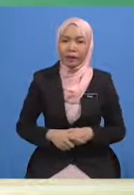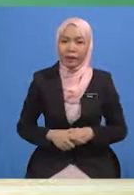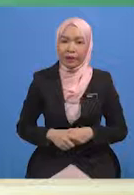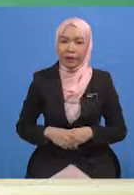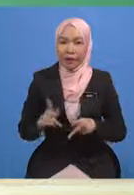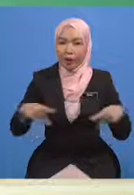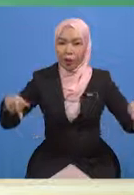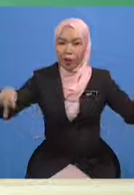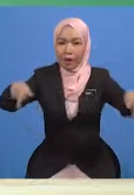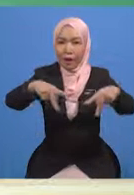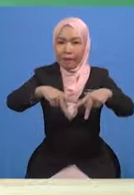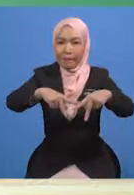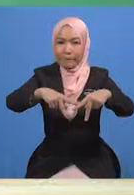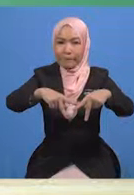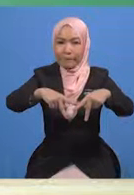kolam,